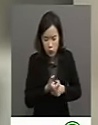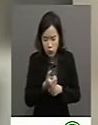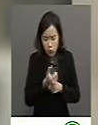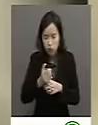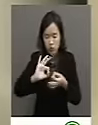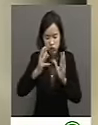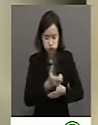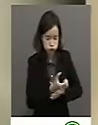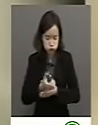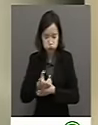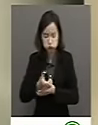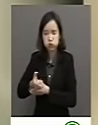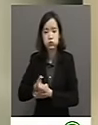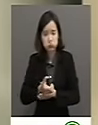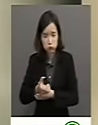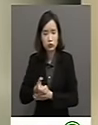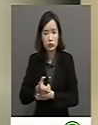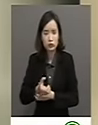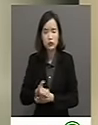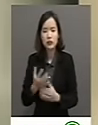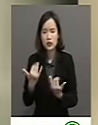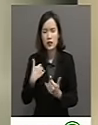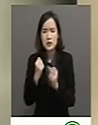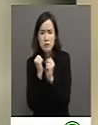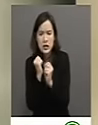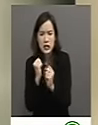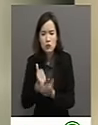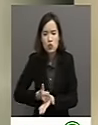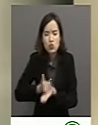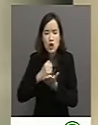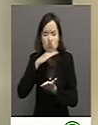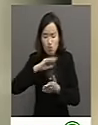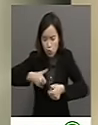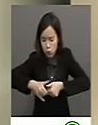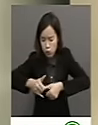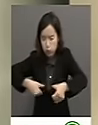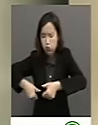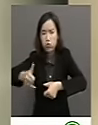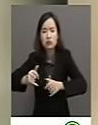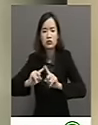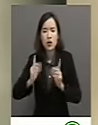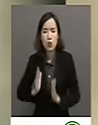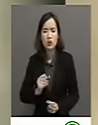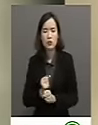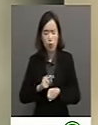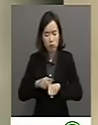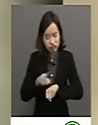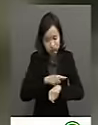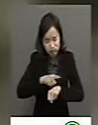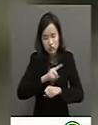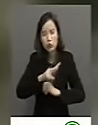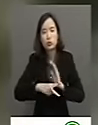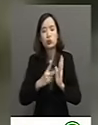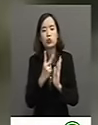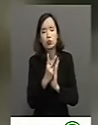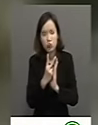ครับมีหลายคนพยายามช่วยเปิดกรงให้บรรดาลูกหมูเนี่ยวิ่งออกมาแต่เจ้าหน้าที่ก็ต้องใช้เวลากว่า2ชั่วโมงครับจึงส